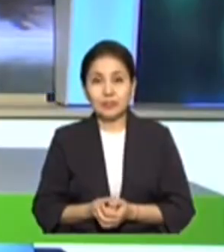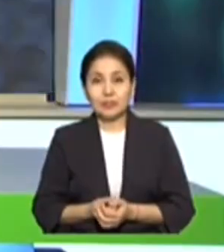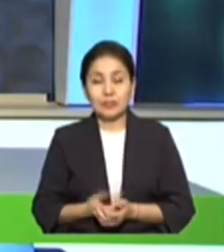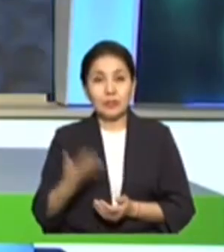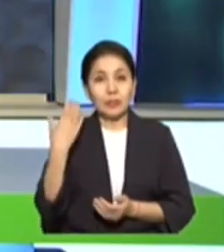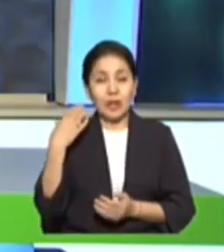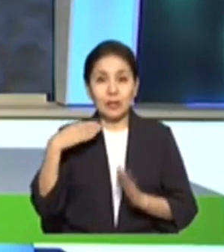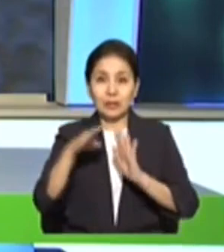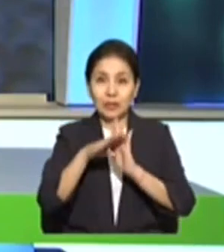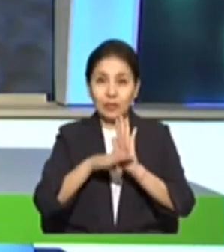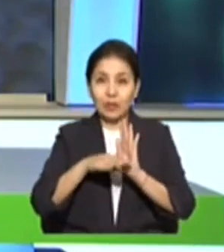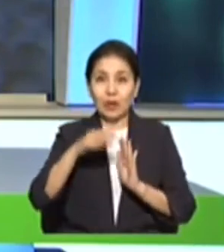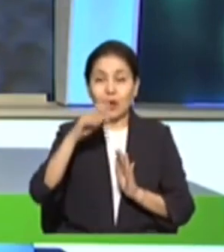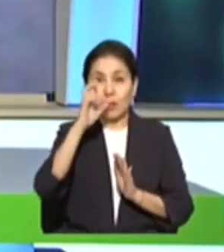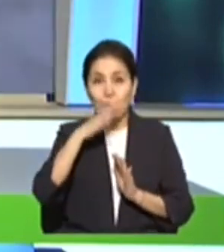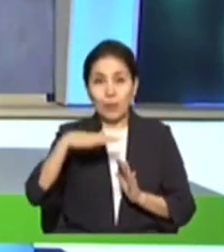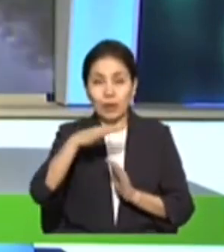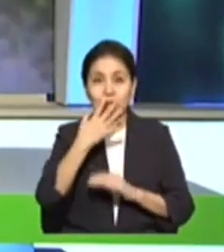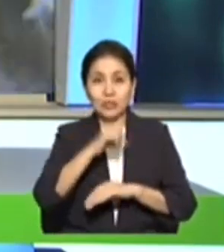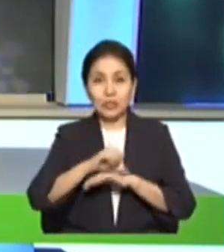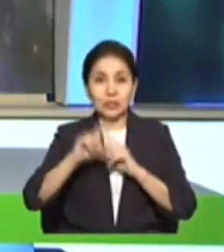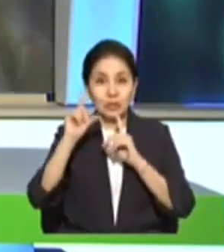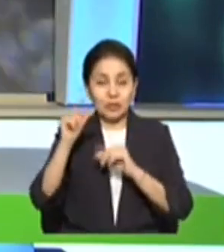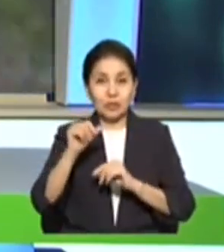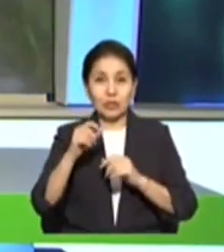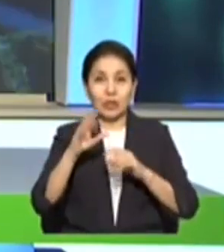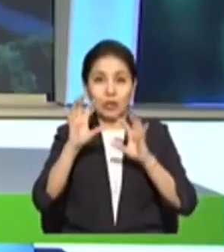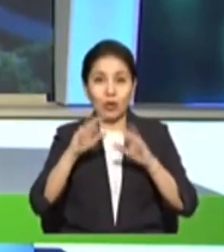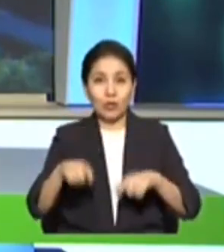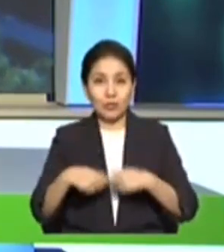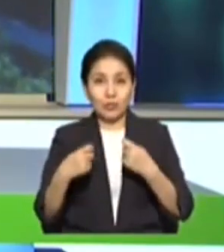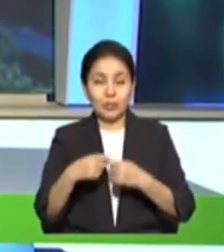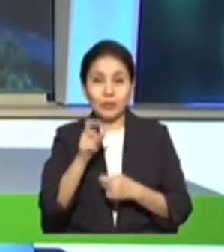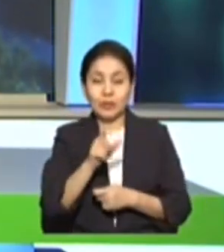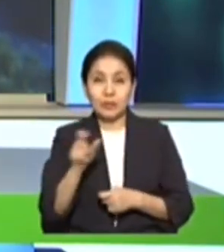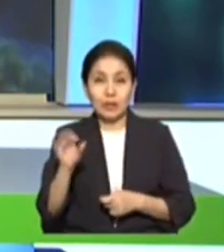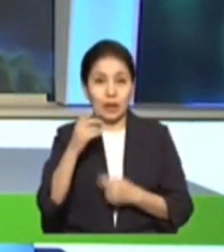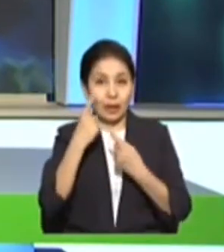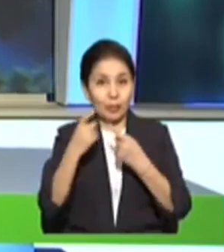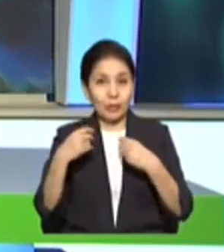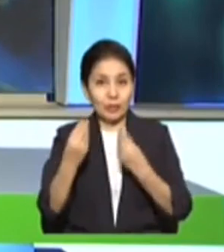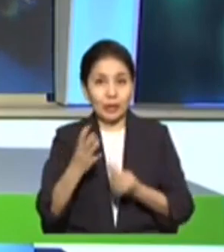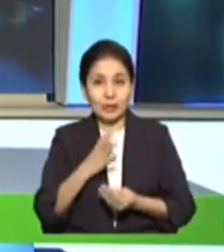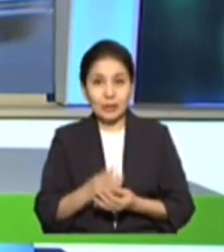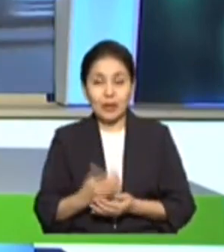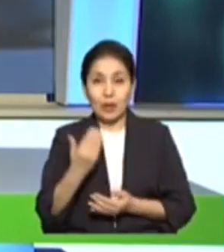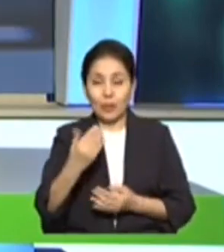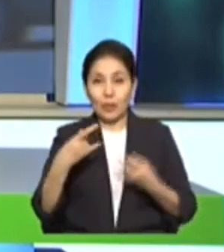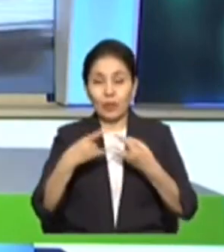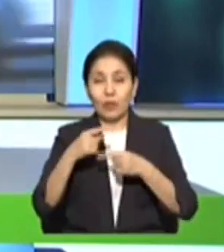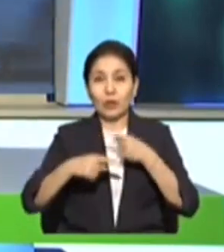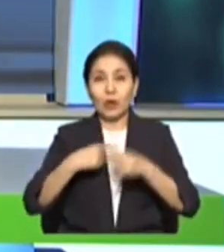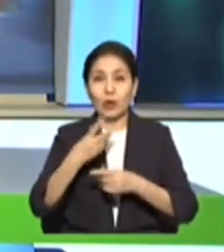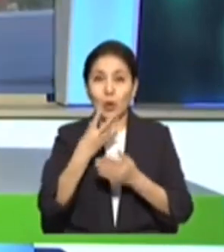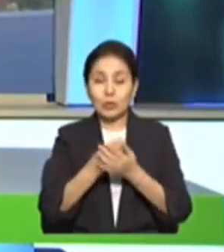Avvalgi dasturlarimizda mamlakatimiz fuqarolarini chet elga noqonuniy ravishda jo'natmoqchi bo'lgan kimsalar haqida xabar bergan edik. Bu lavhalar orqali